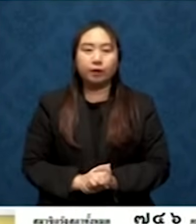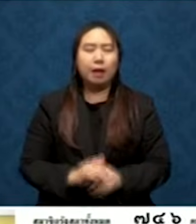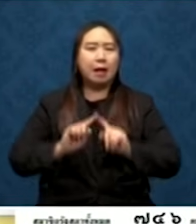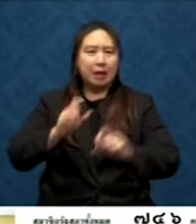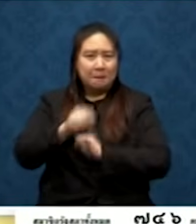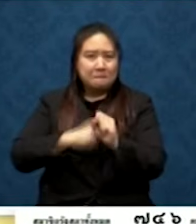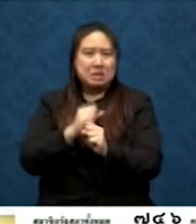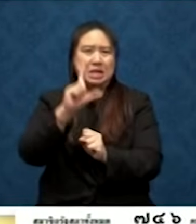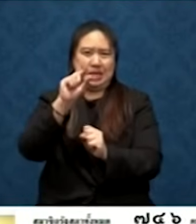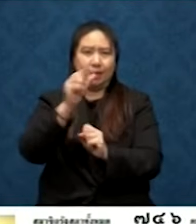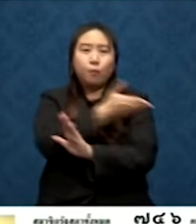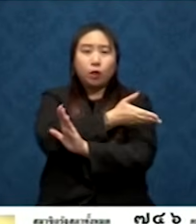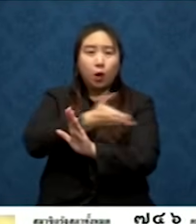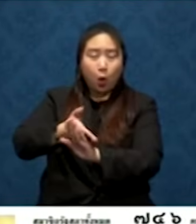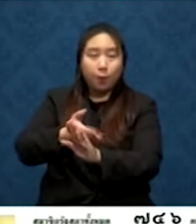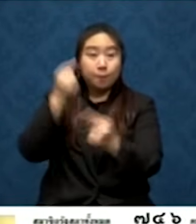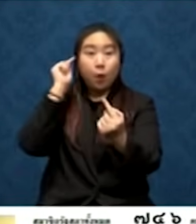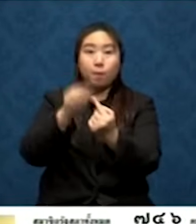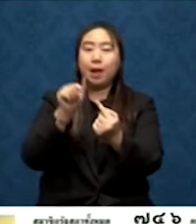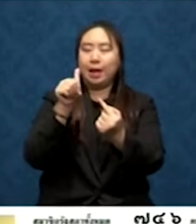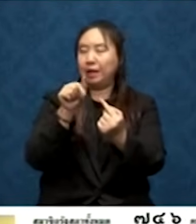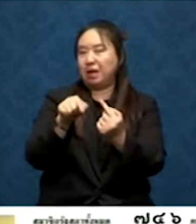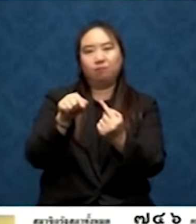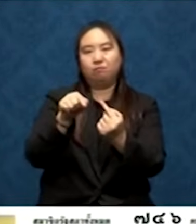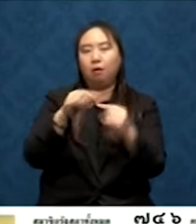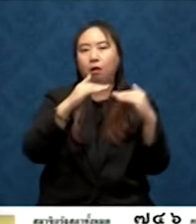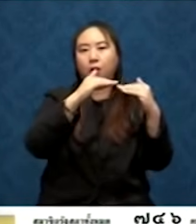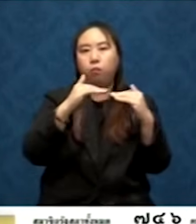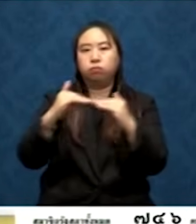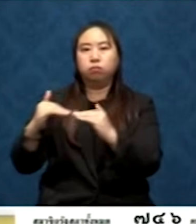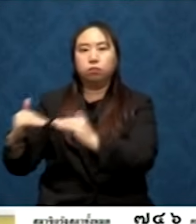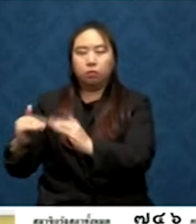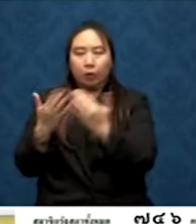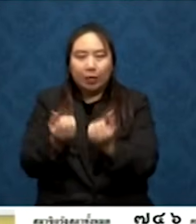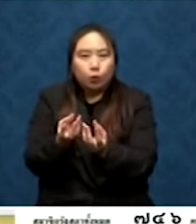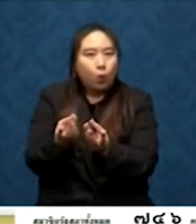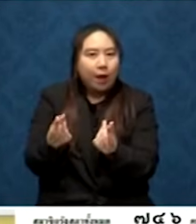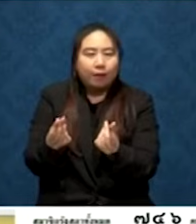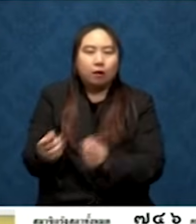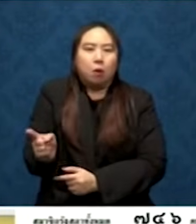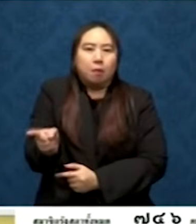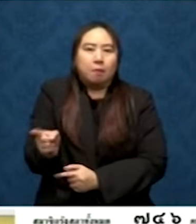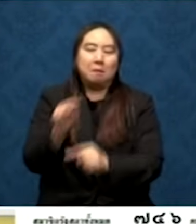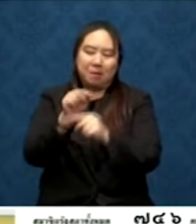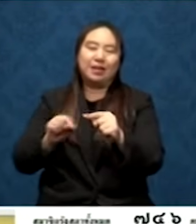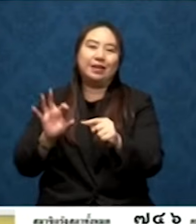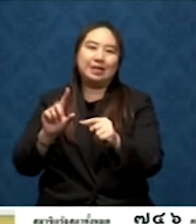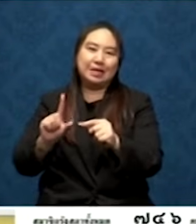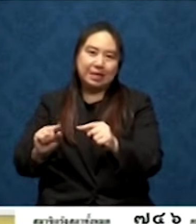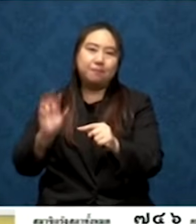20ปีที่ผ่านมาครับเป้าหมายนี้ก็ถูกลดทอนลงมาอย่างต่อเนื่องส่วนตัวเลขนั้นค้างอยู่เพียงแค่ 29%